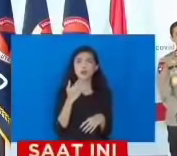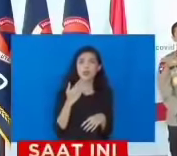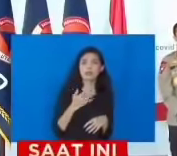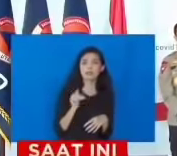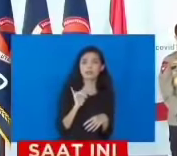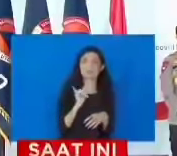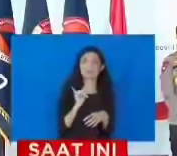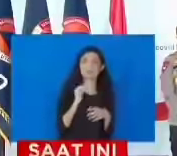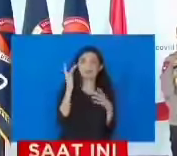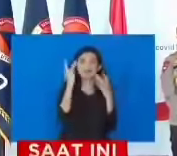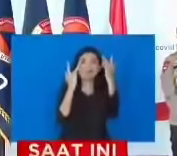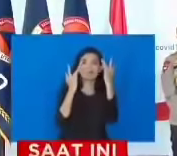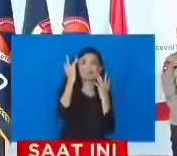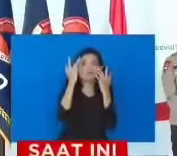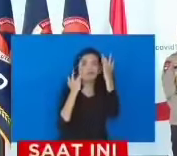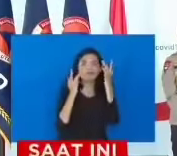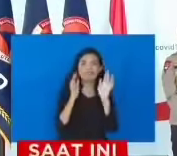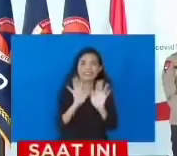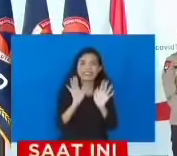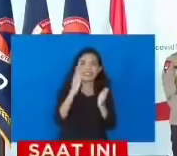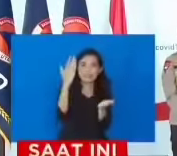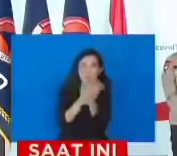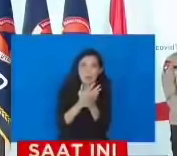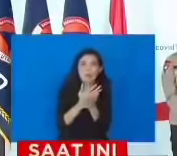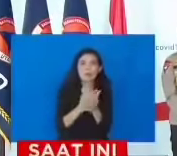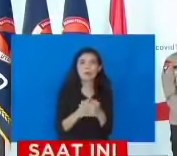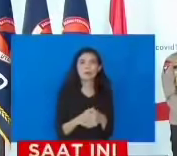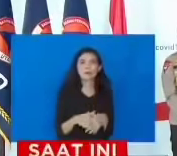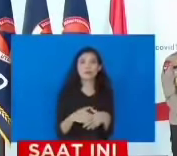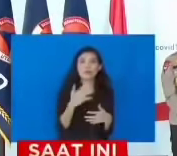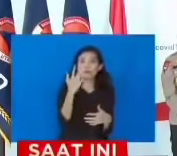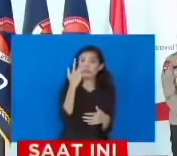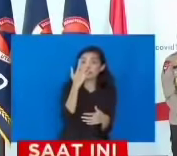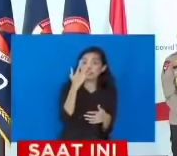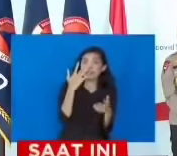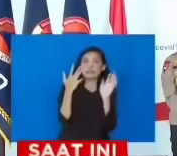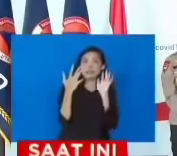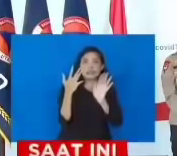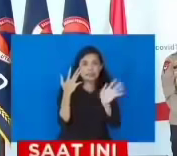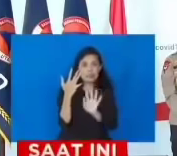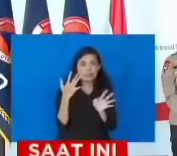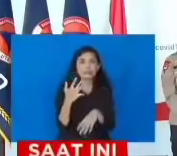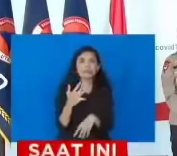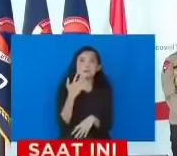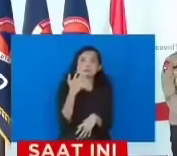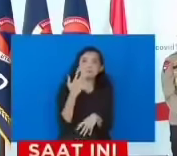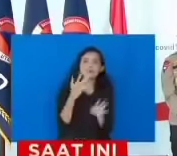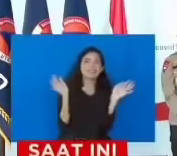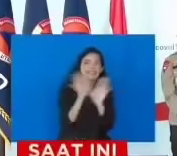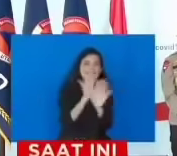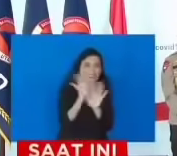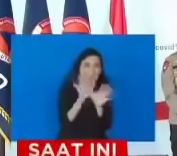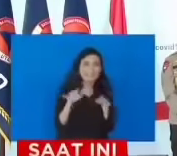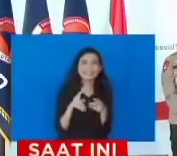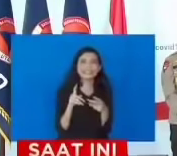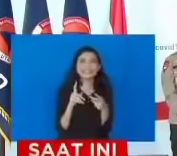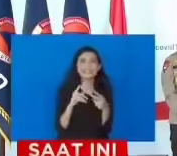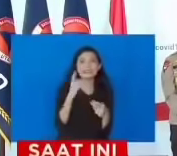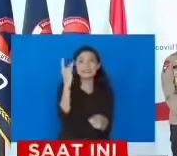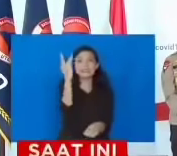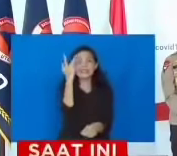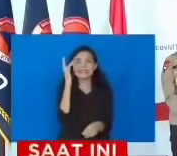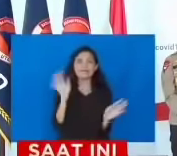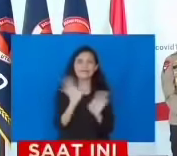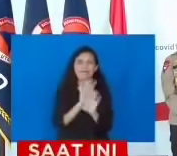untuk menyentuh wajah, menyentuh hidung, menyentuh mulut, menyentuh